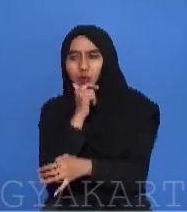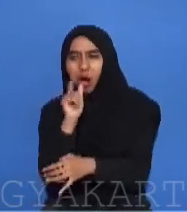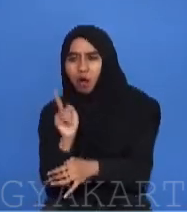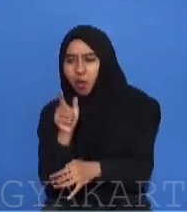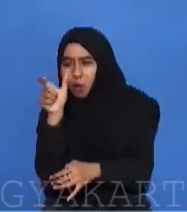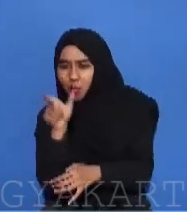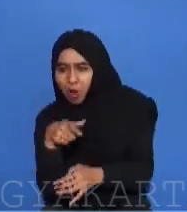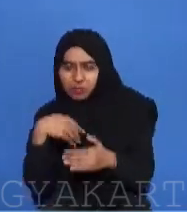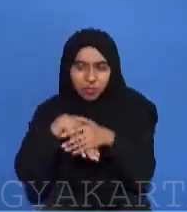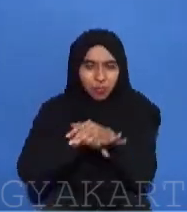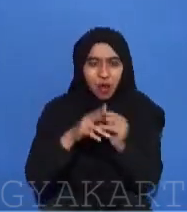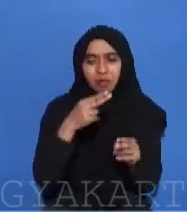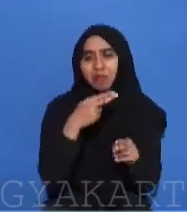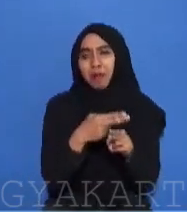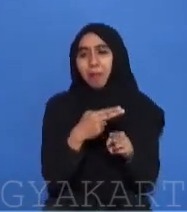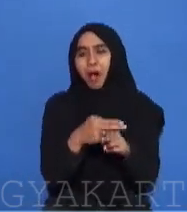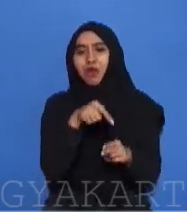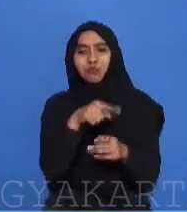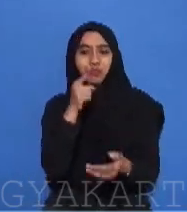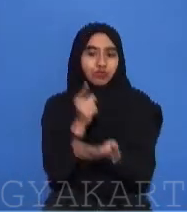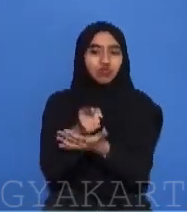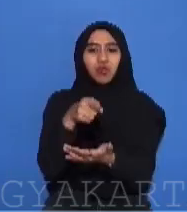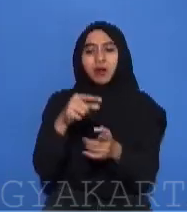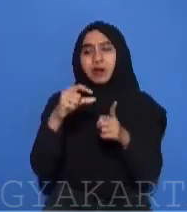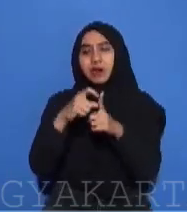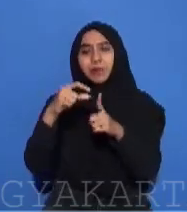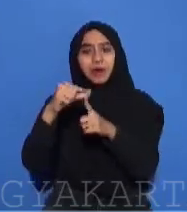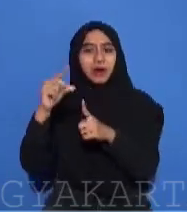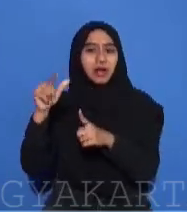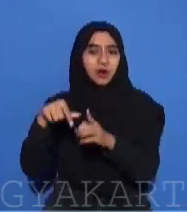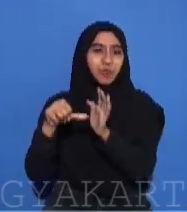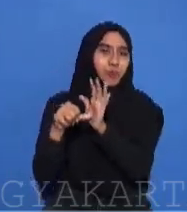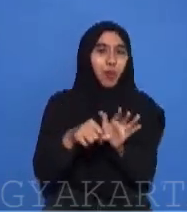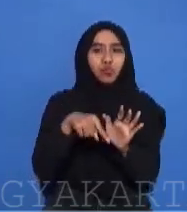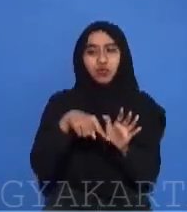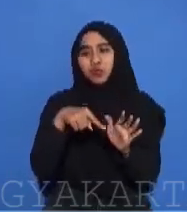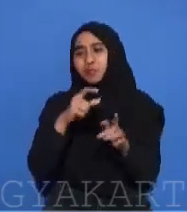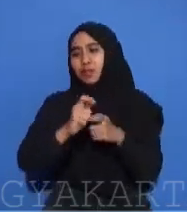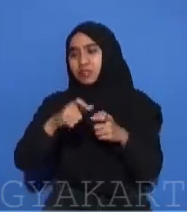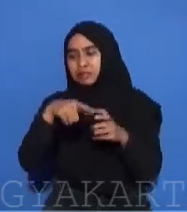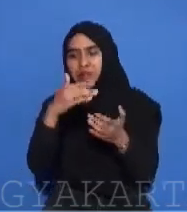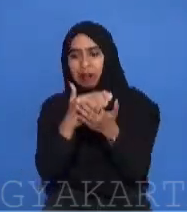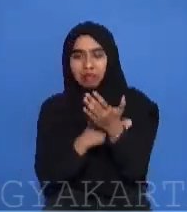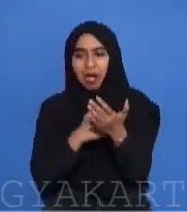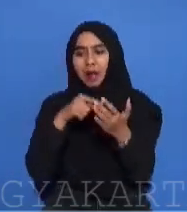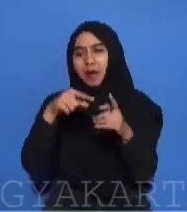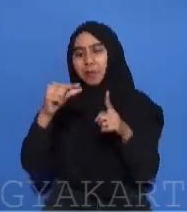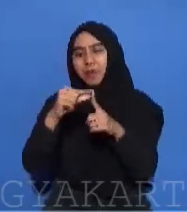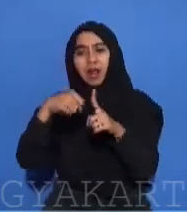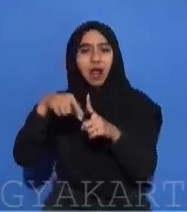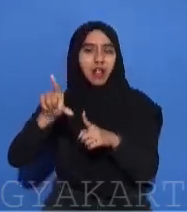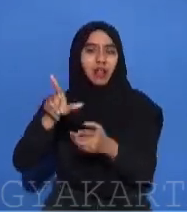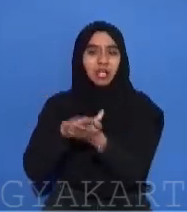oleh oknum untuk itu masa menuntut DPRD kota Yogyakarta membantu memproses validasi ulang data PKL ke pemerintah kota Yogyakarta